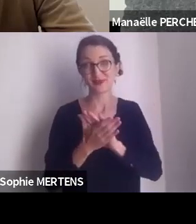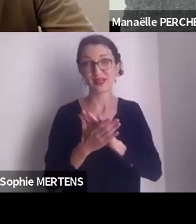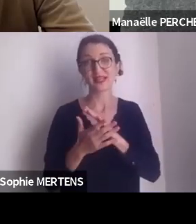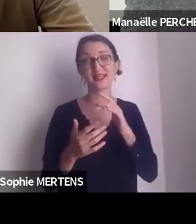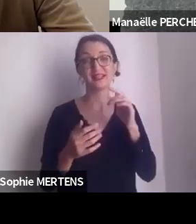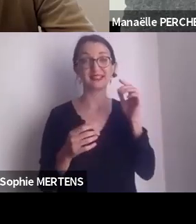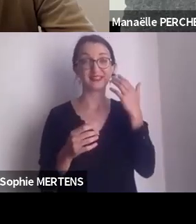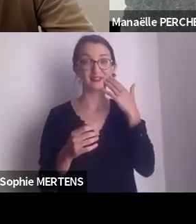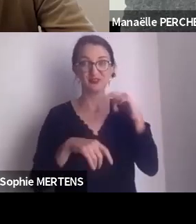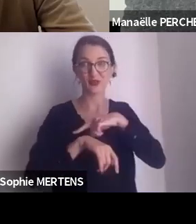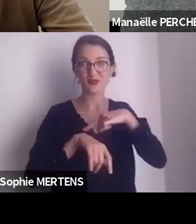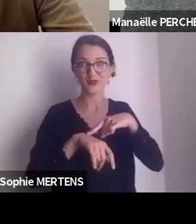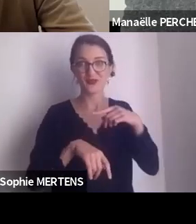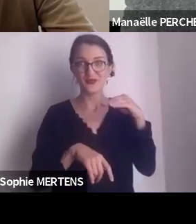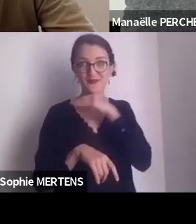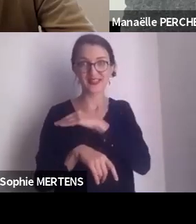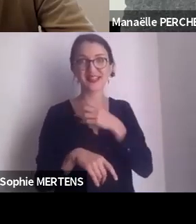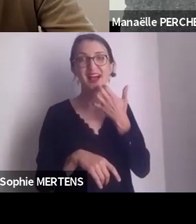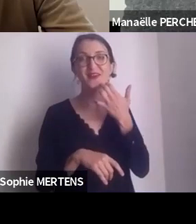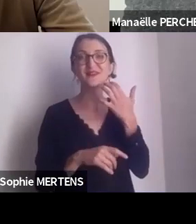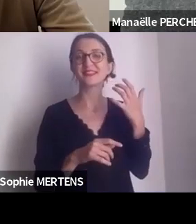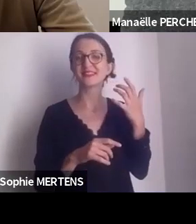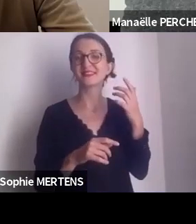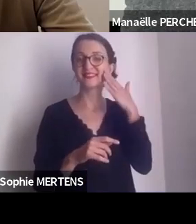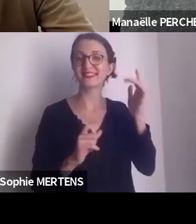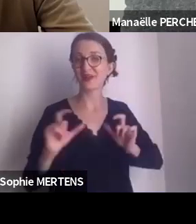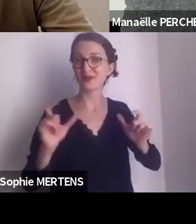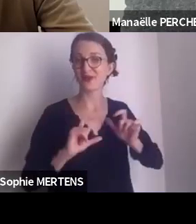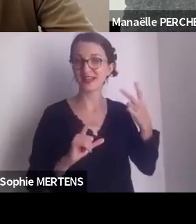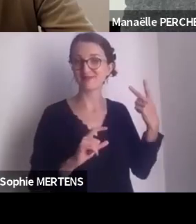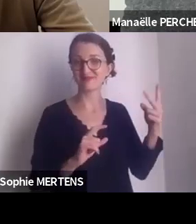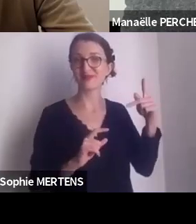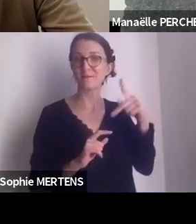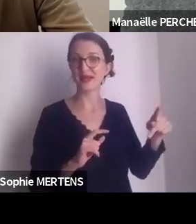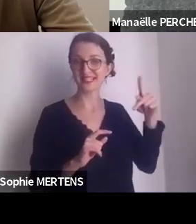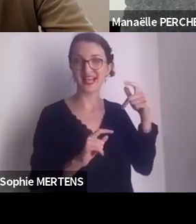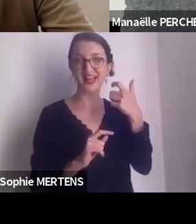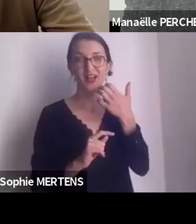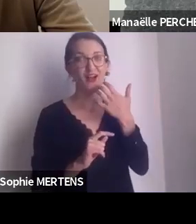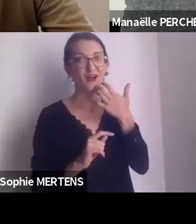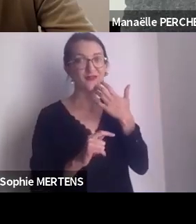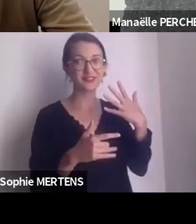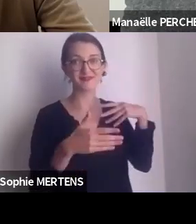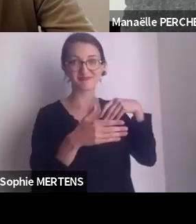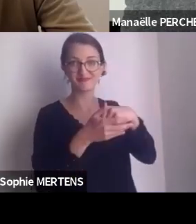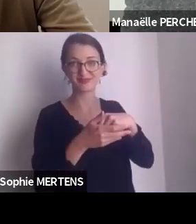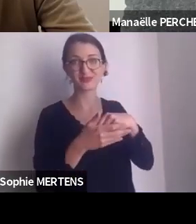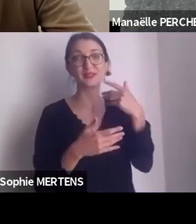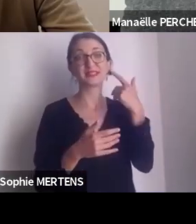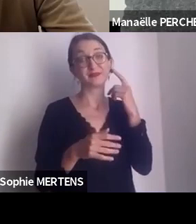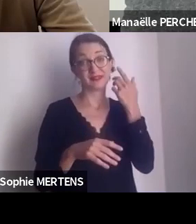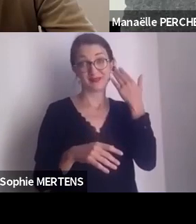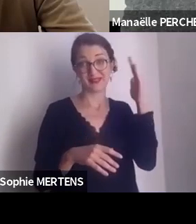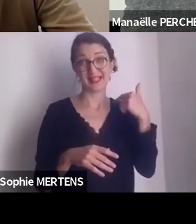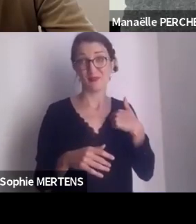collaborateur Pascal voulait réagir. Je suis timekeeper de ce webinaire. Donc, Pascal, je vous donnerai la parole s'il nous reste du temps à la fin. Hein, parce que je